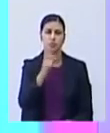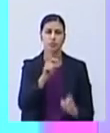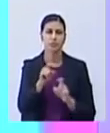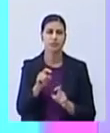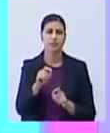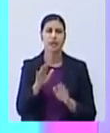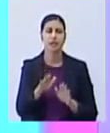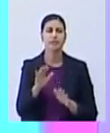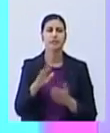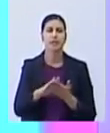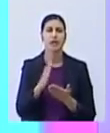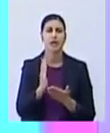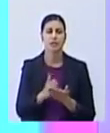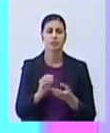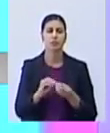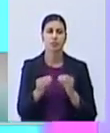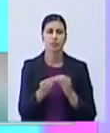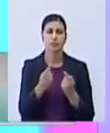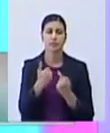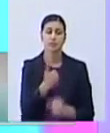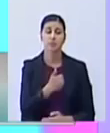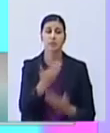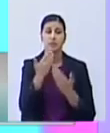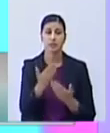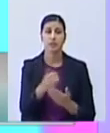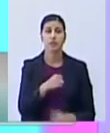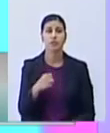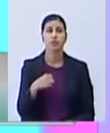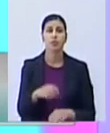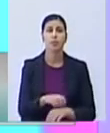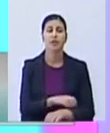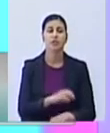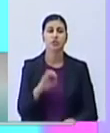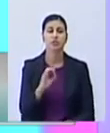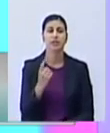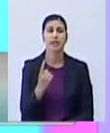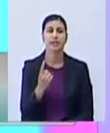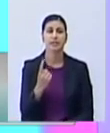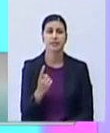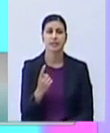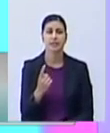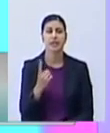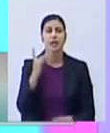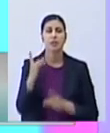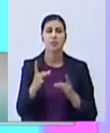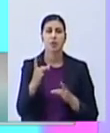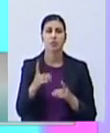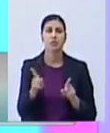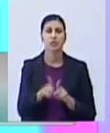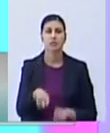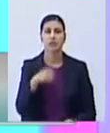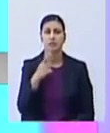და უშუალოდ ადგილზე არსებულ პრობლემებზე, მინდა კითხოთ უშუალოდ პარტიის შესახებ. ერთ-ერთი ხმაურიანი, ასე